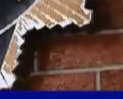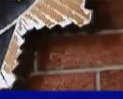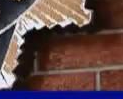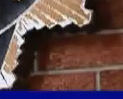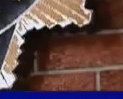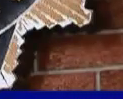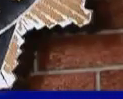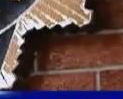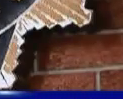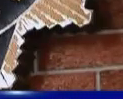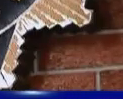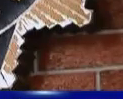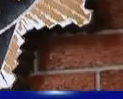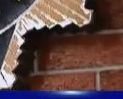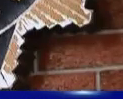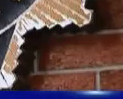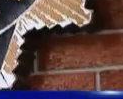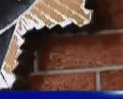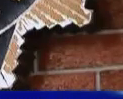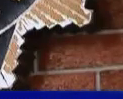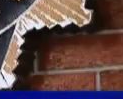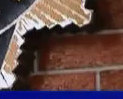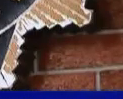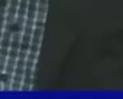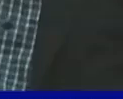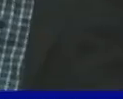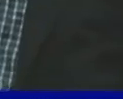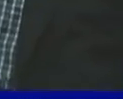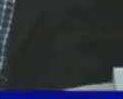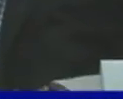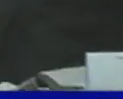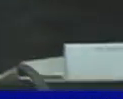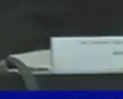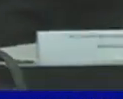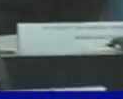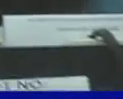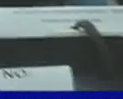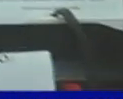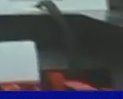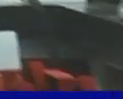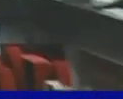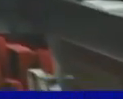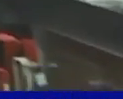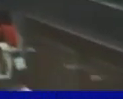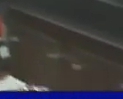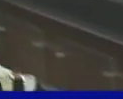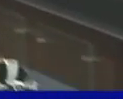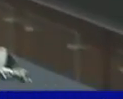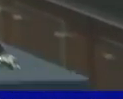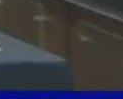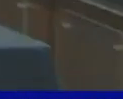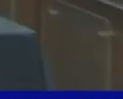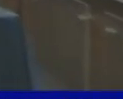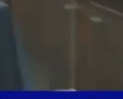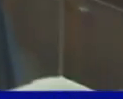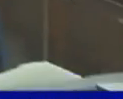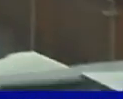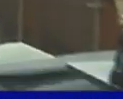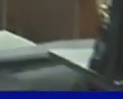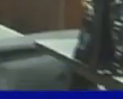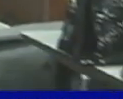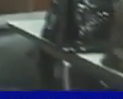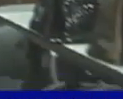sepenuhnya apuskan rasuahkah agresif dan proaktif sprm menuntut badan bebas itu